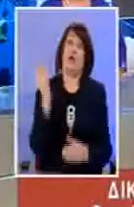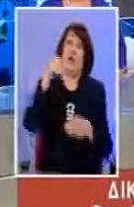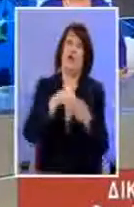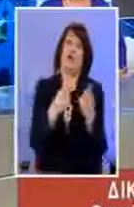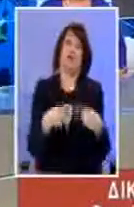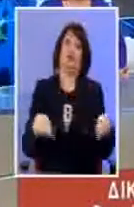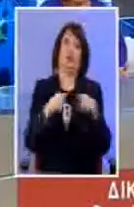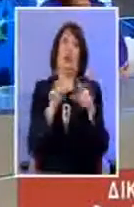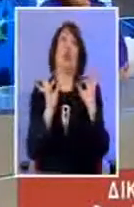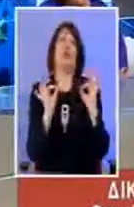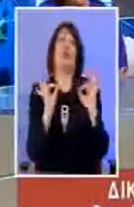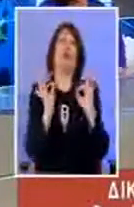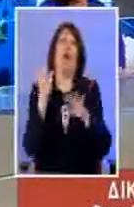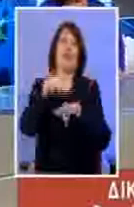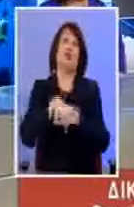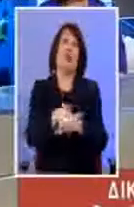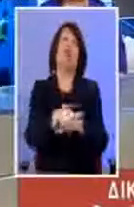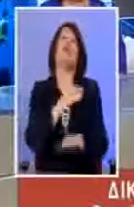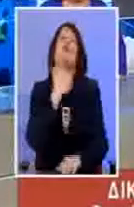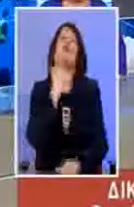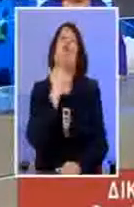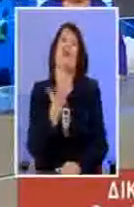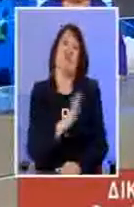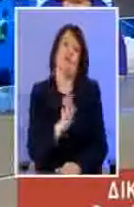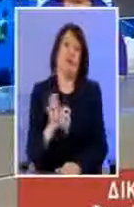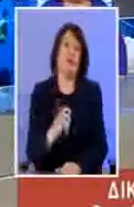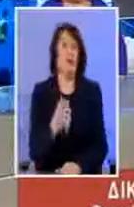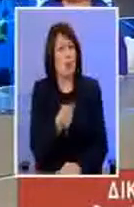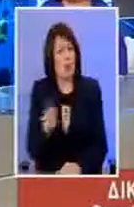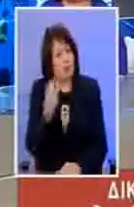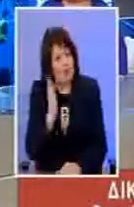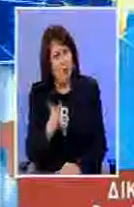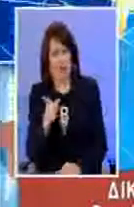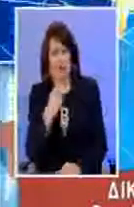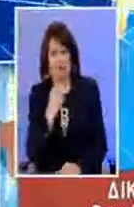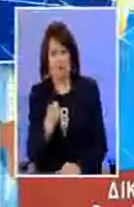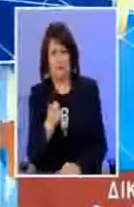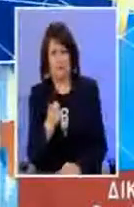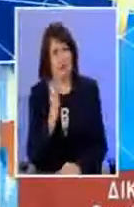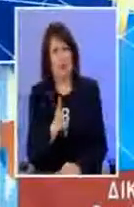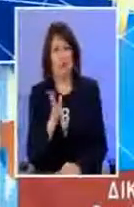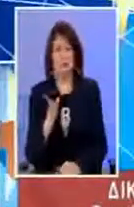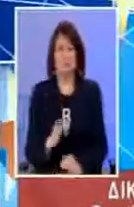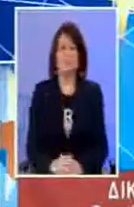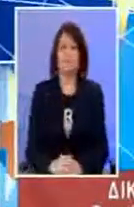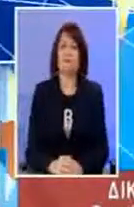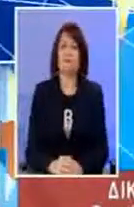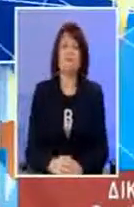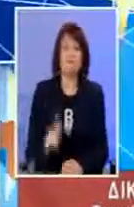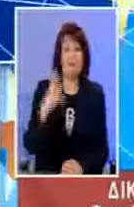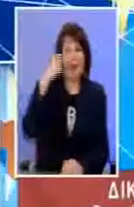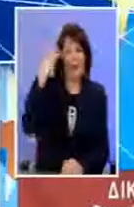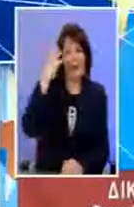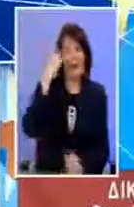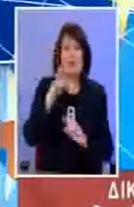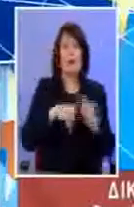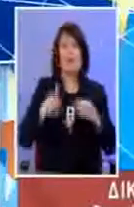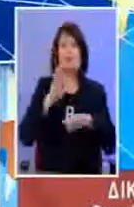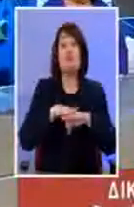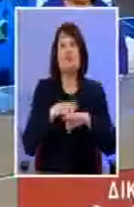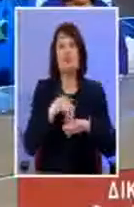Δεν μπορούν όλοι να πάνε παντού. Μπορούν όμως οι περισσότεροι να πάνε. Από αυτούς που σήμερα έχουμε εντάξει. Και έπειτα η θεωρία περί του ποιος φταίει, κύριε